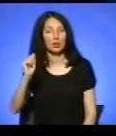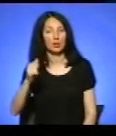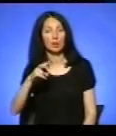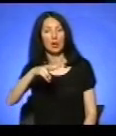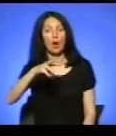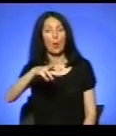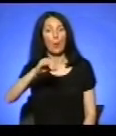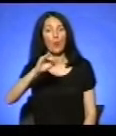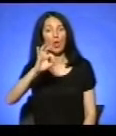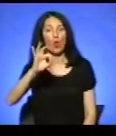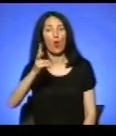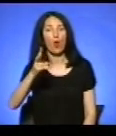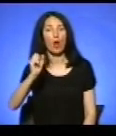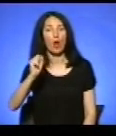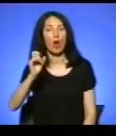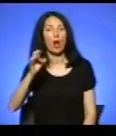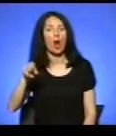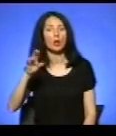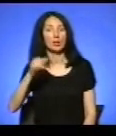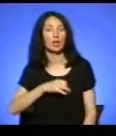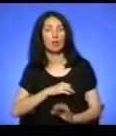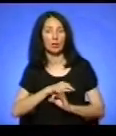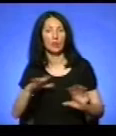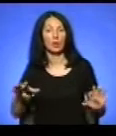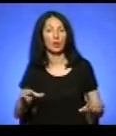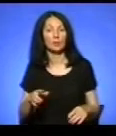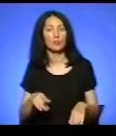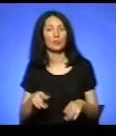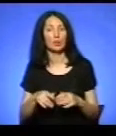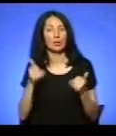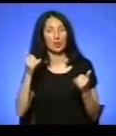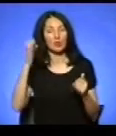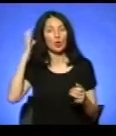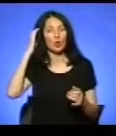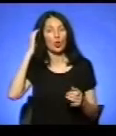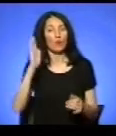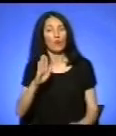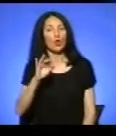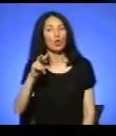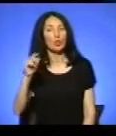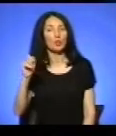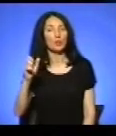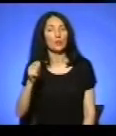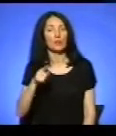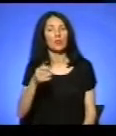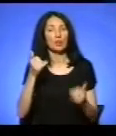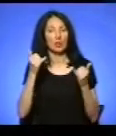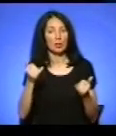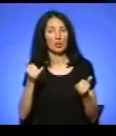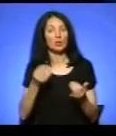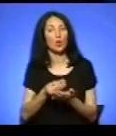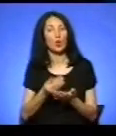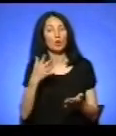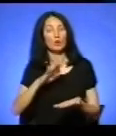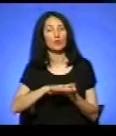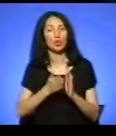Зрозуміло. Зараз ми послухаємо ще синхрон пана Володимира Багайчука. Він зовсім нещодавно оцінював ситуацію,